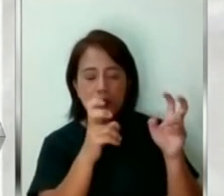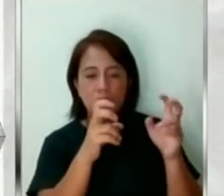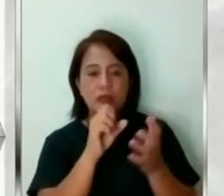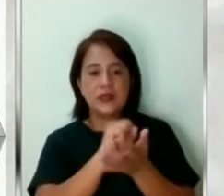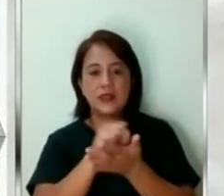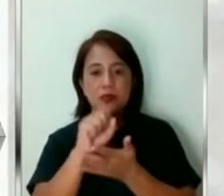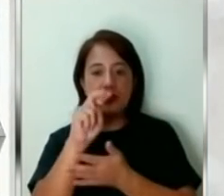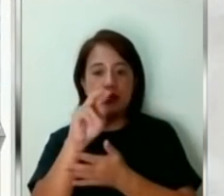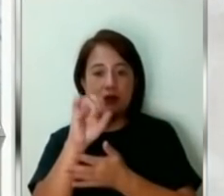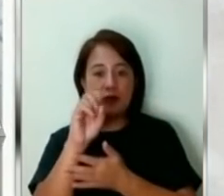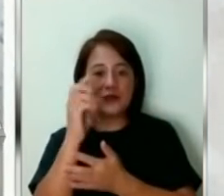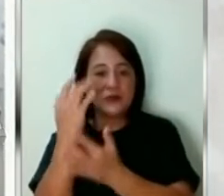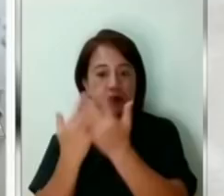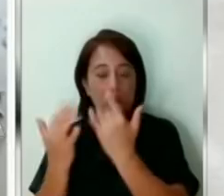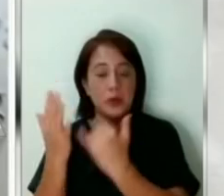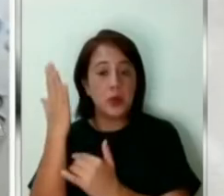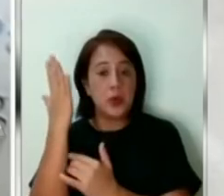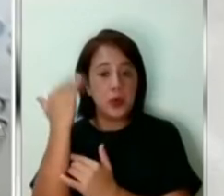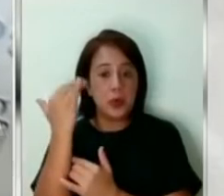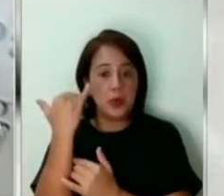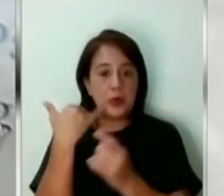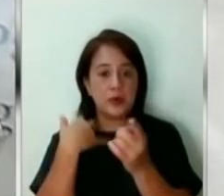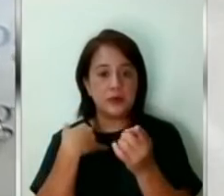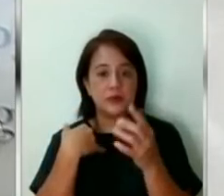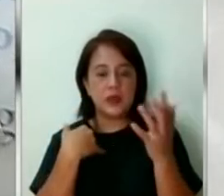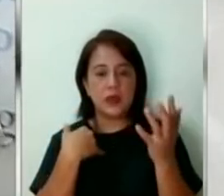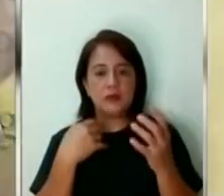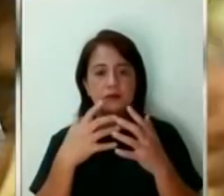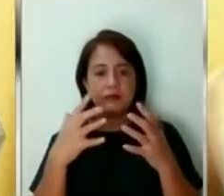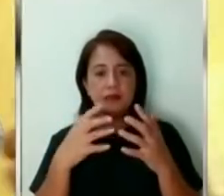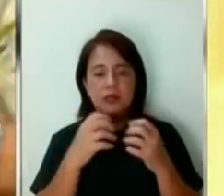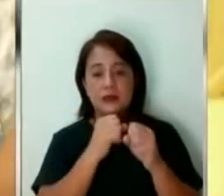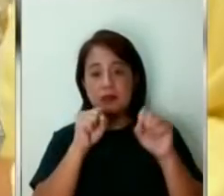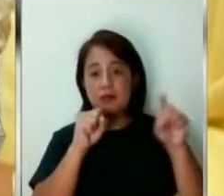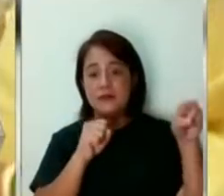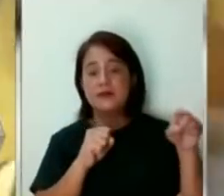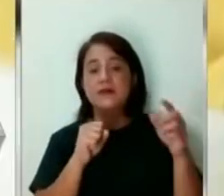matapos daw ipag-adya ang Pandacan sa isang malaking sunog noong 1911.